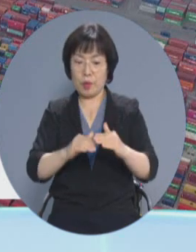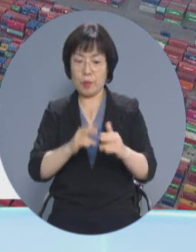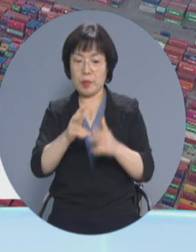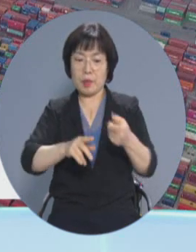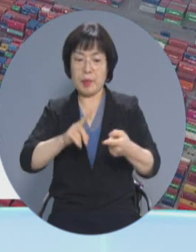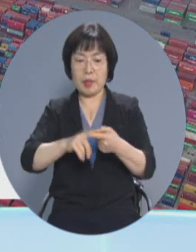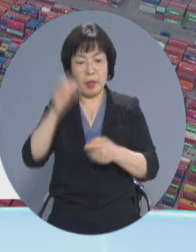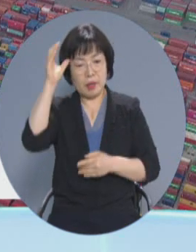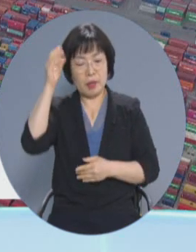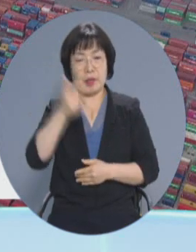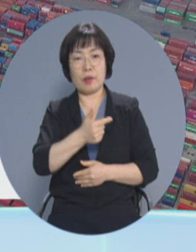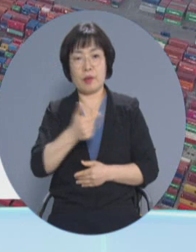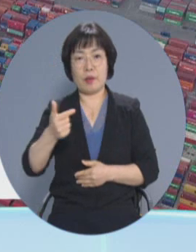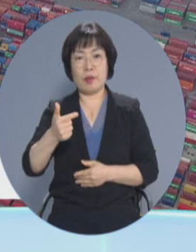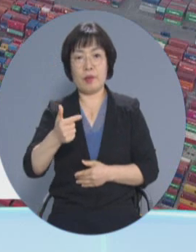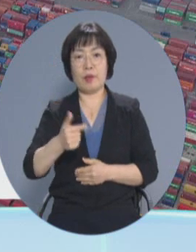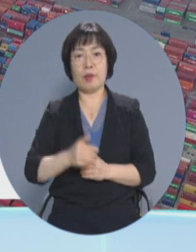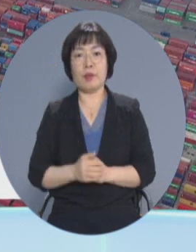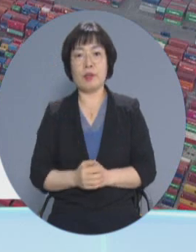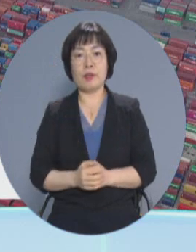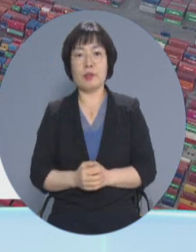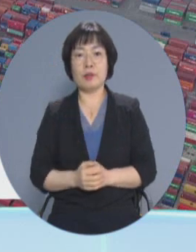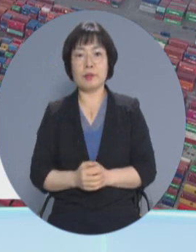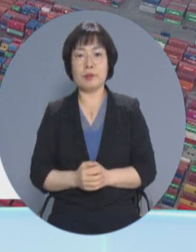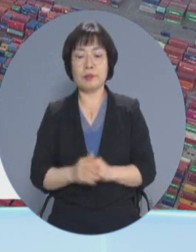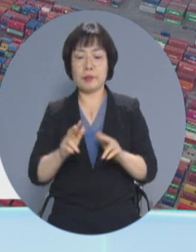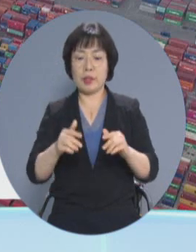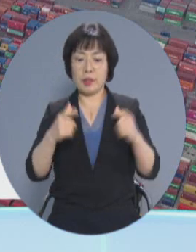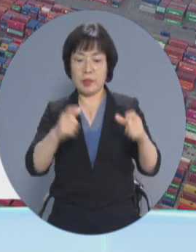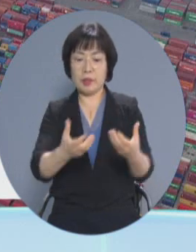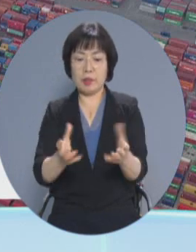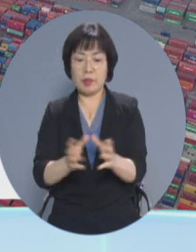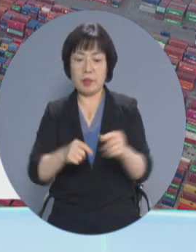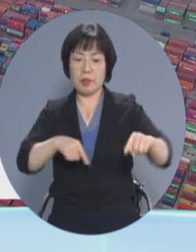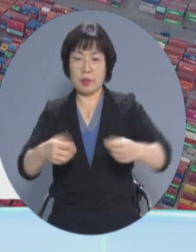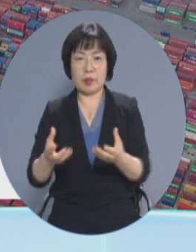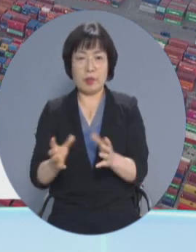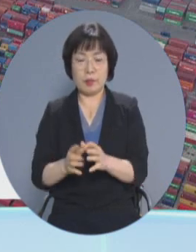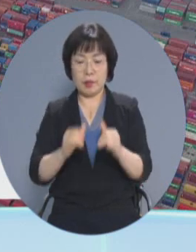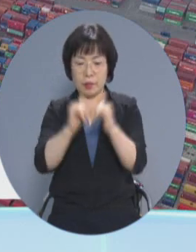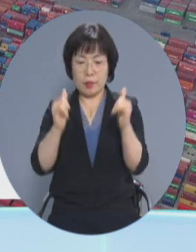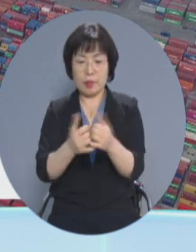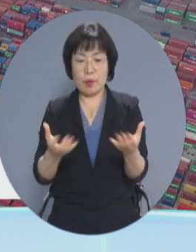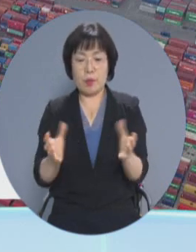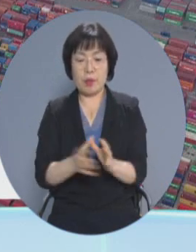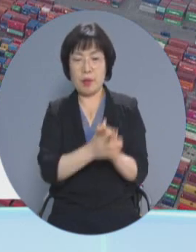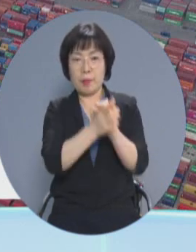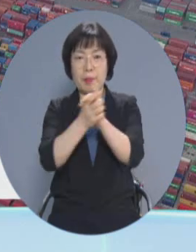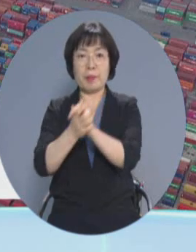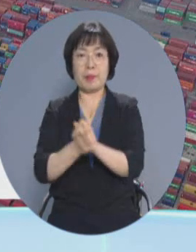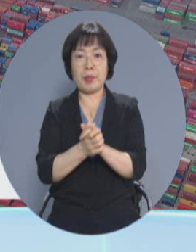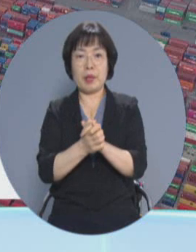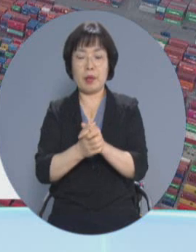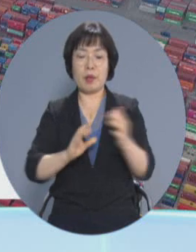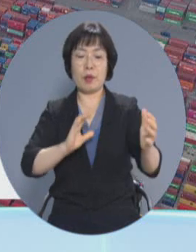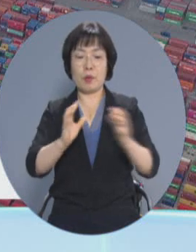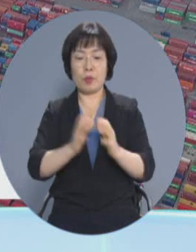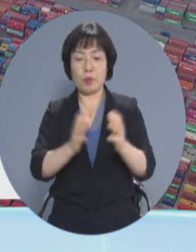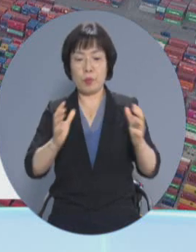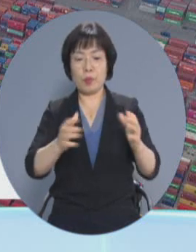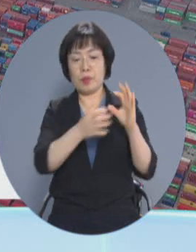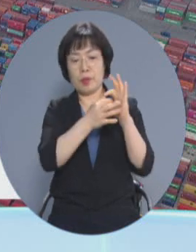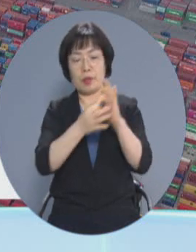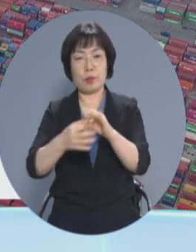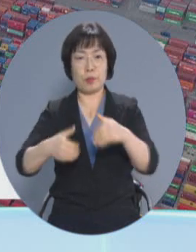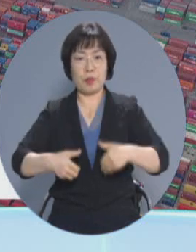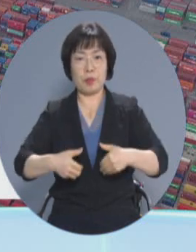대한 기대감을 높이고 있습니다. 이제는 지자체와 지역 정치권, 지역 사회가 함께 큰 틀에서의 논의를 이어가야